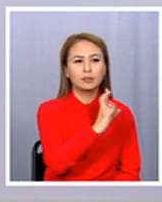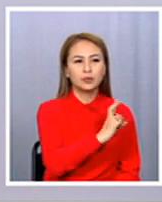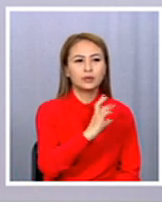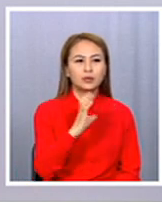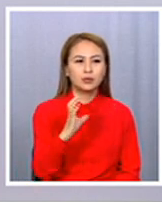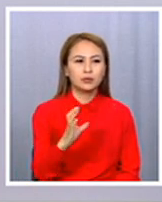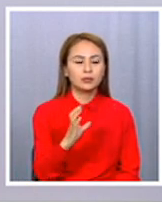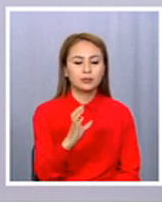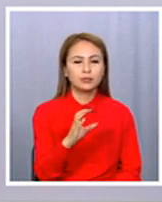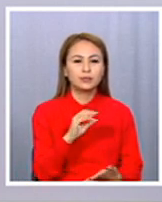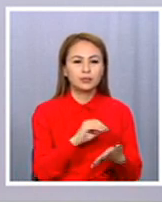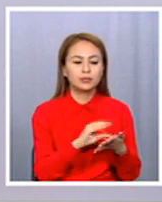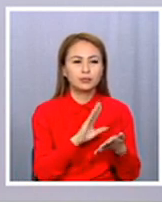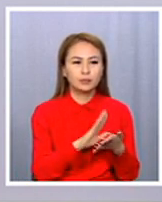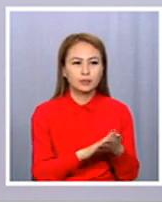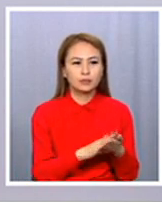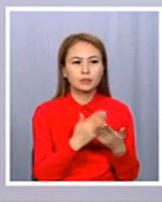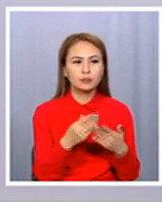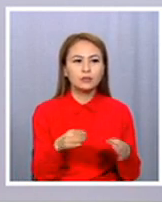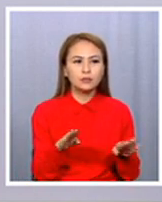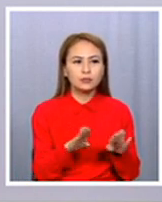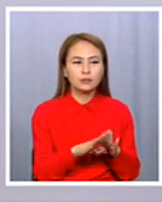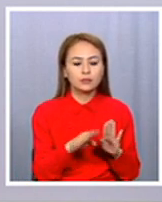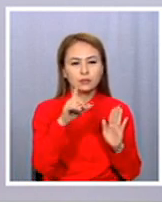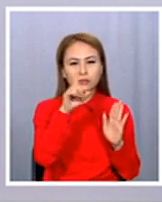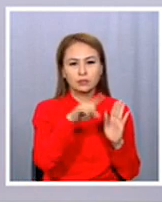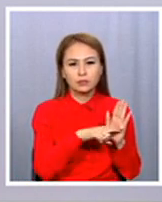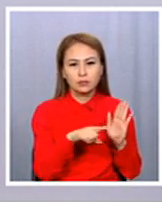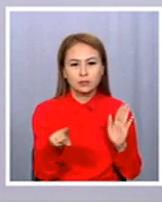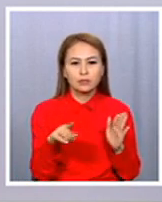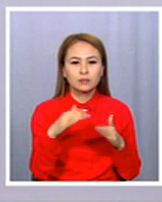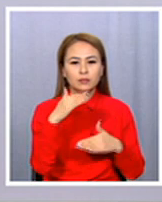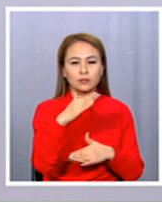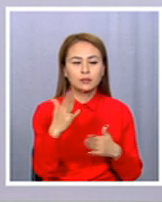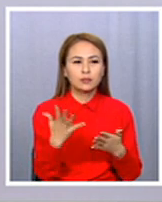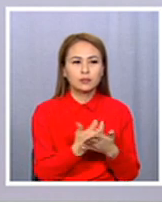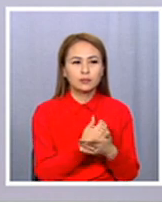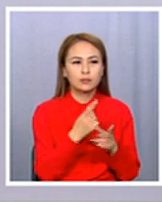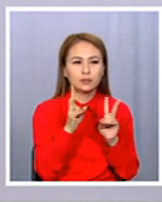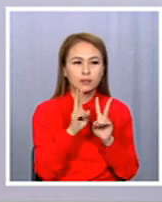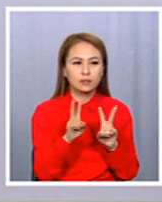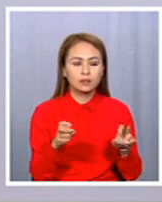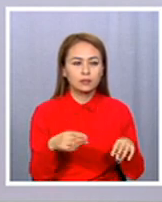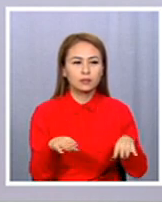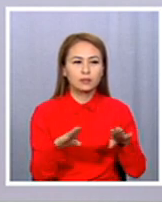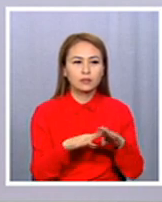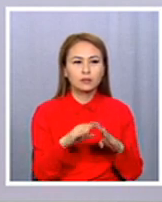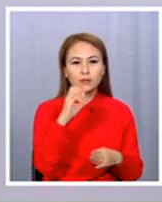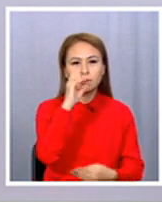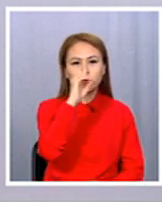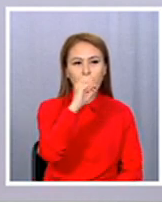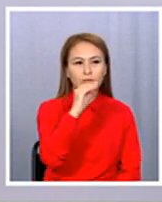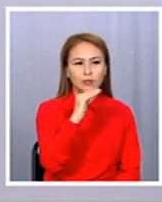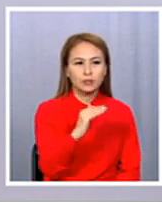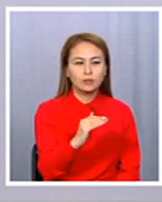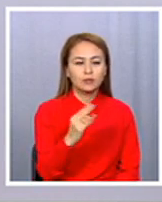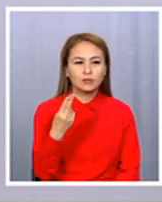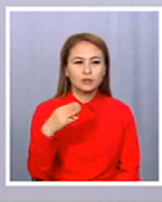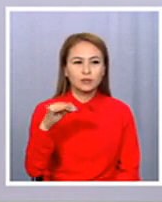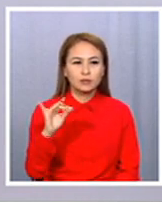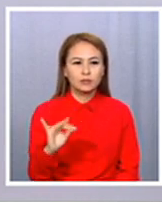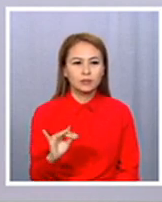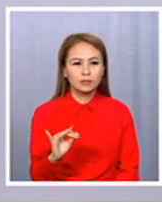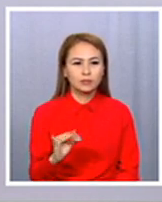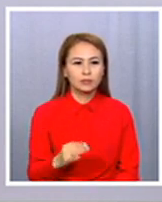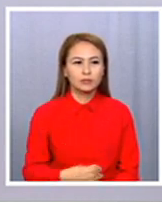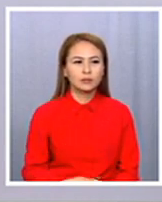С сәулесі осы бұрыштың қабырғалары деп аталады. Дәл сол сияқты Е, Ф, Г бұрышында Ф,